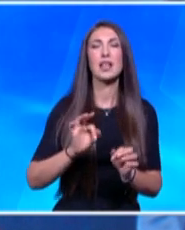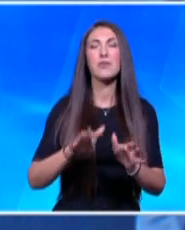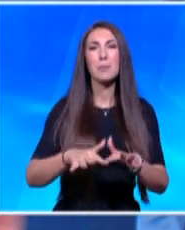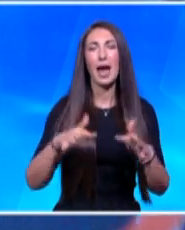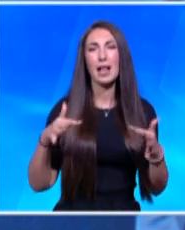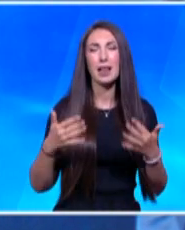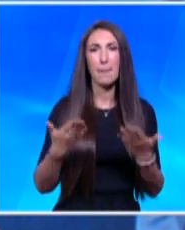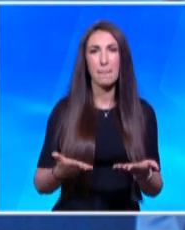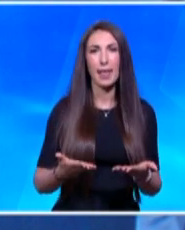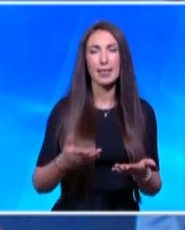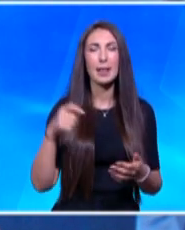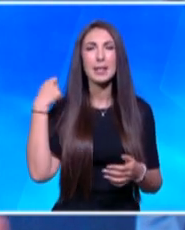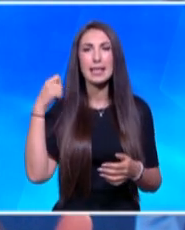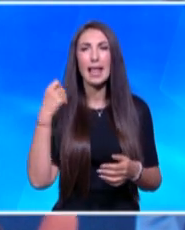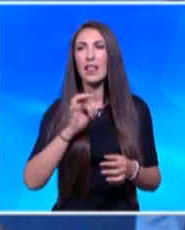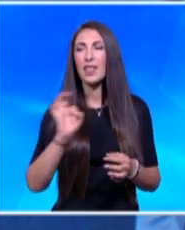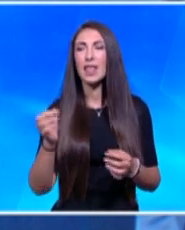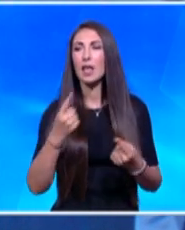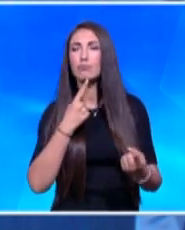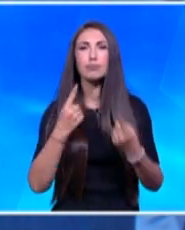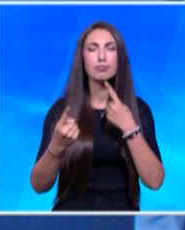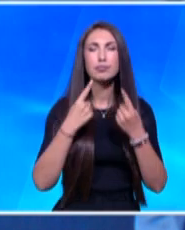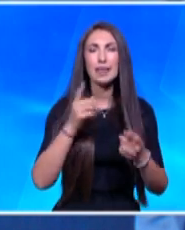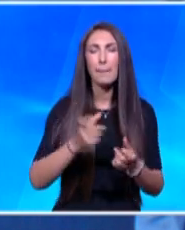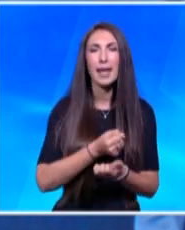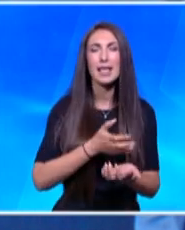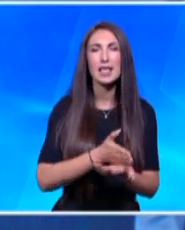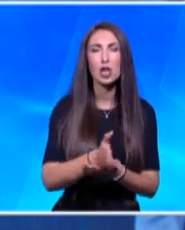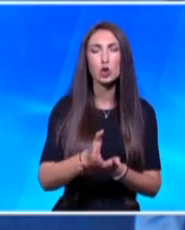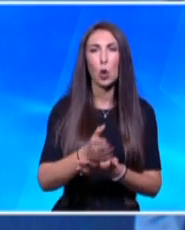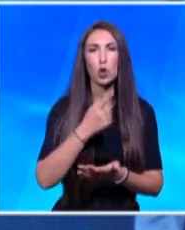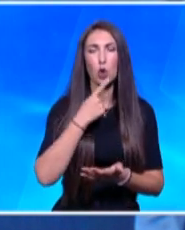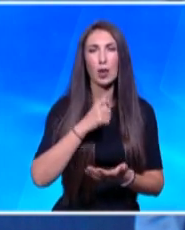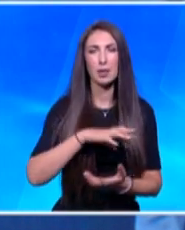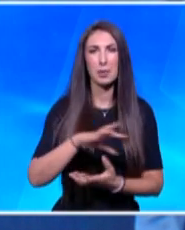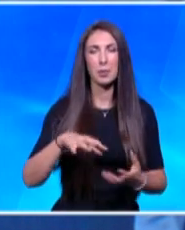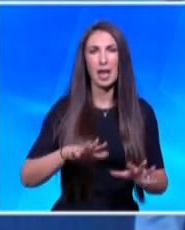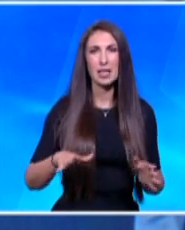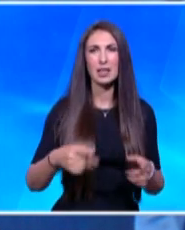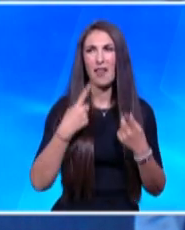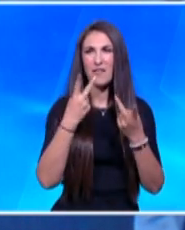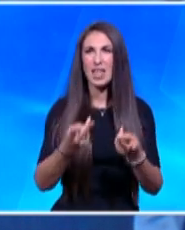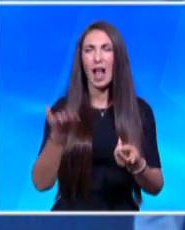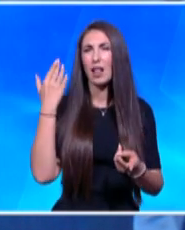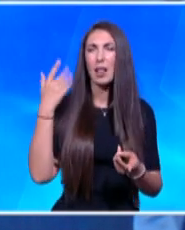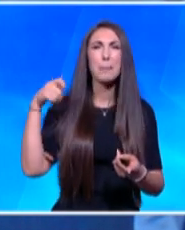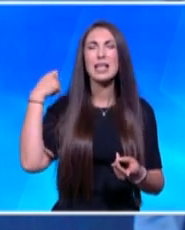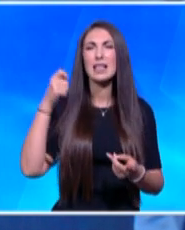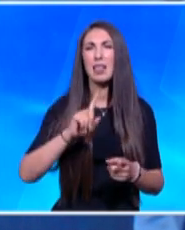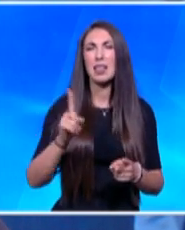с президента посредниче, за да се намери изход от парламентарна криза. При положение, че президентът нямаше никакво желание да търси изход и